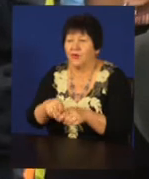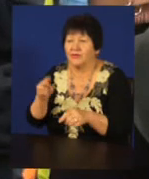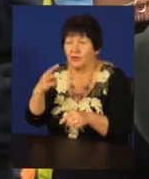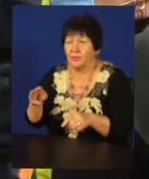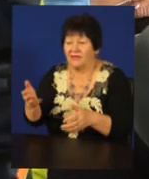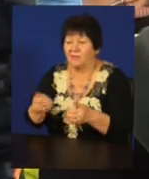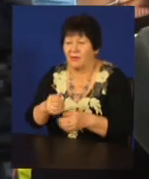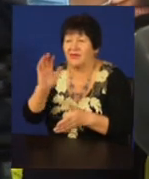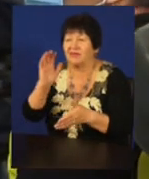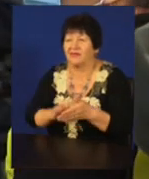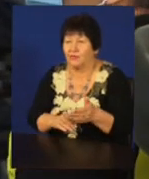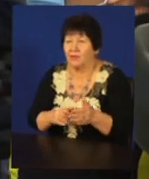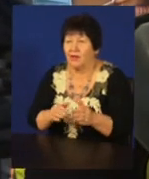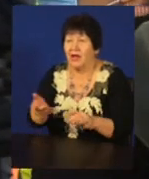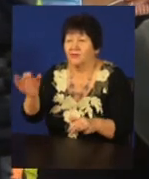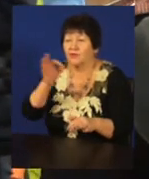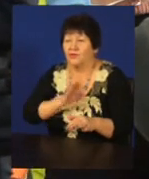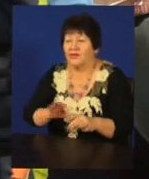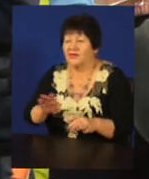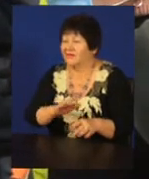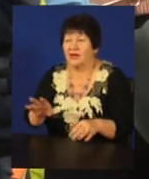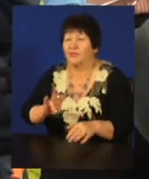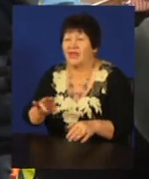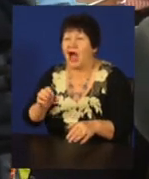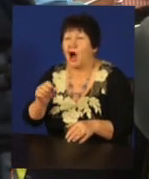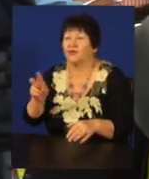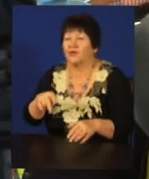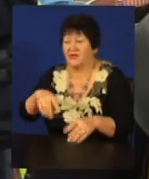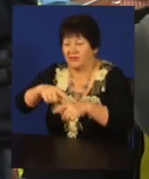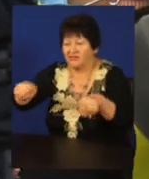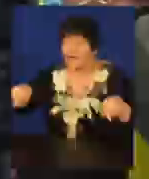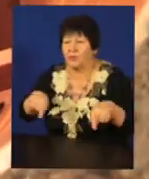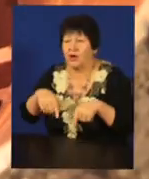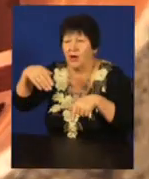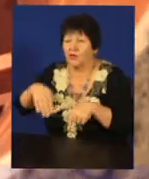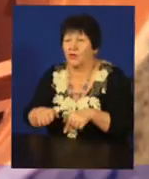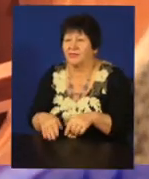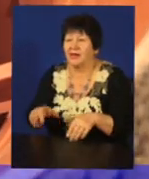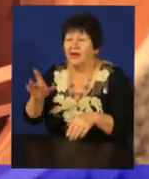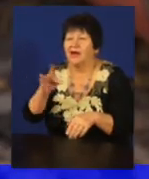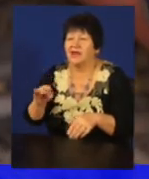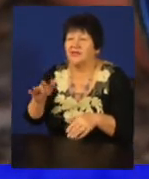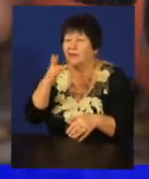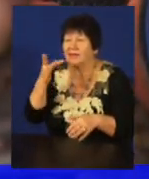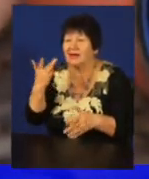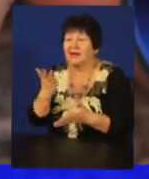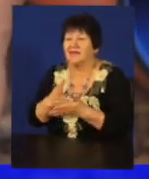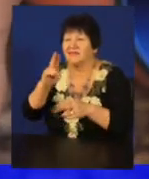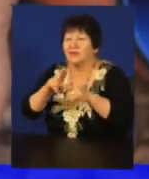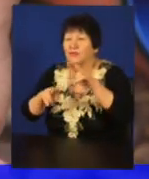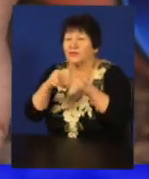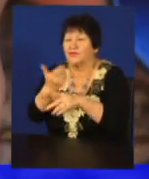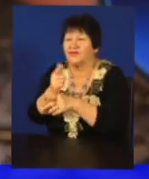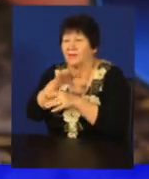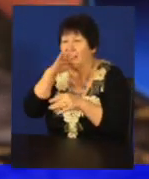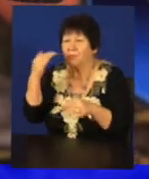sancțiuni pentru folosirea ilegală sau neautorizată a celor gropi septice sau... Rețelele de canalizare sunt construite din cele